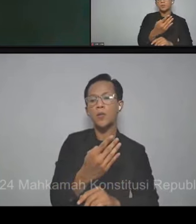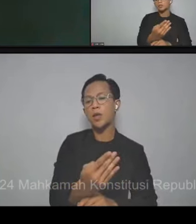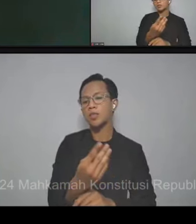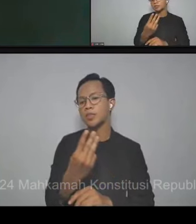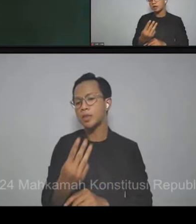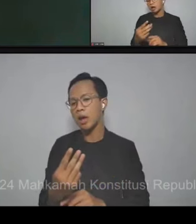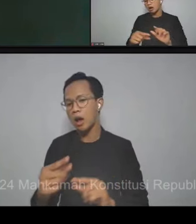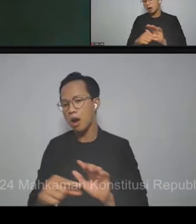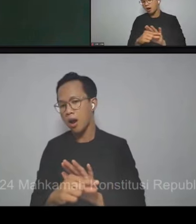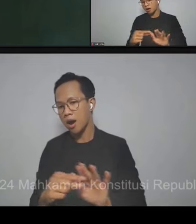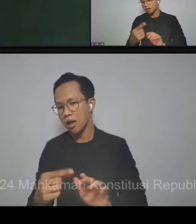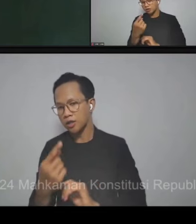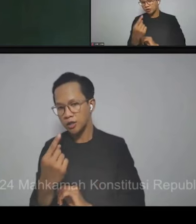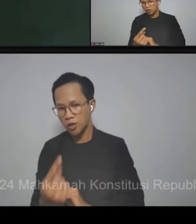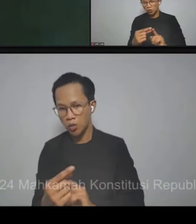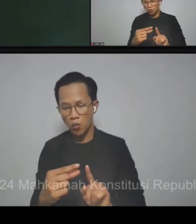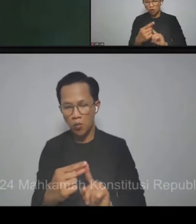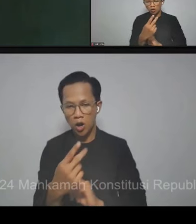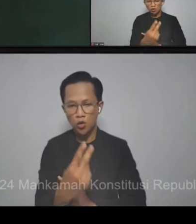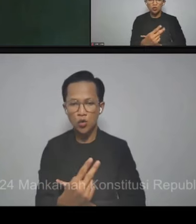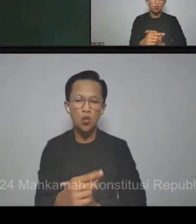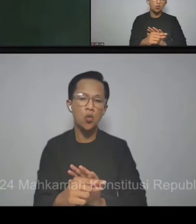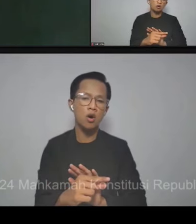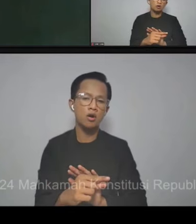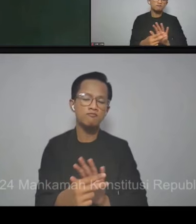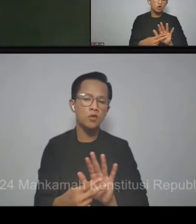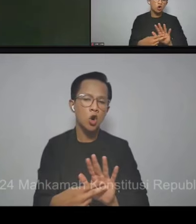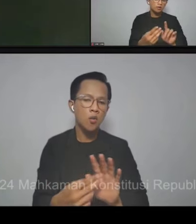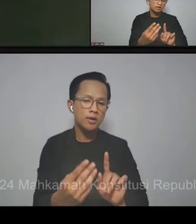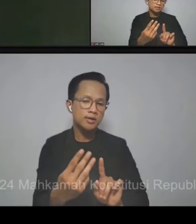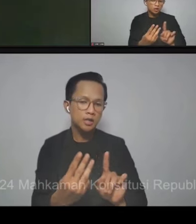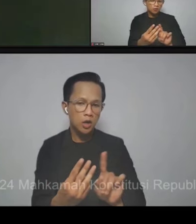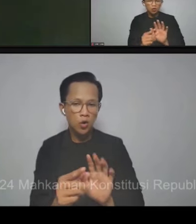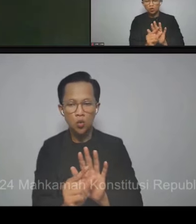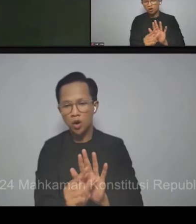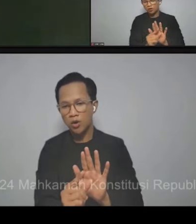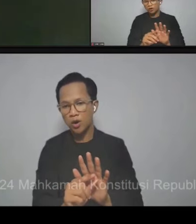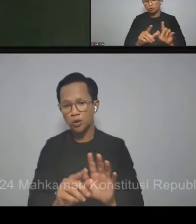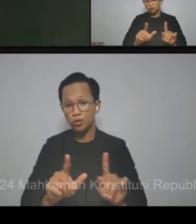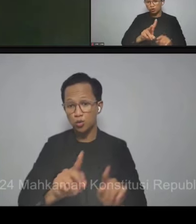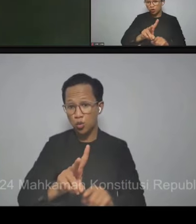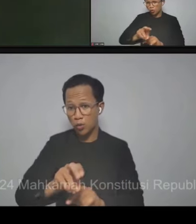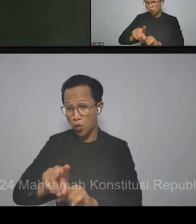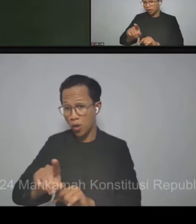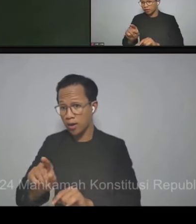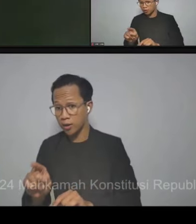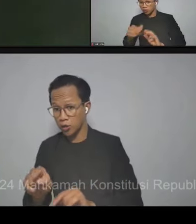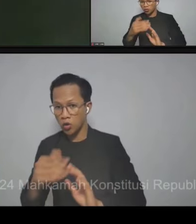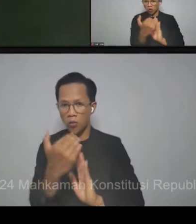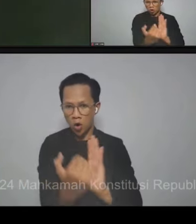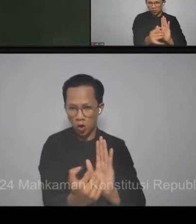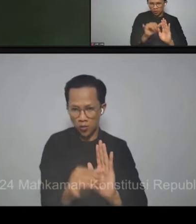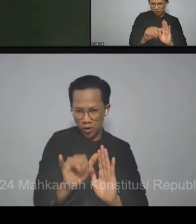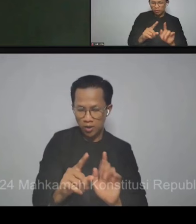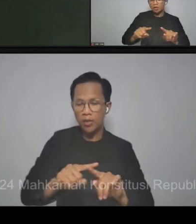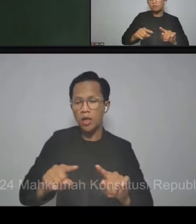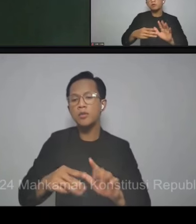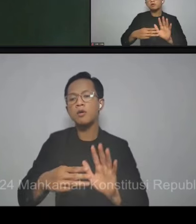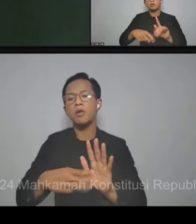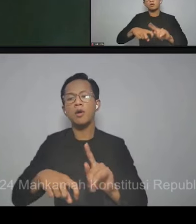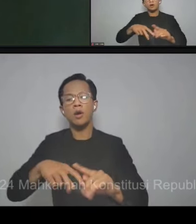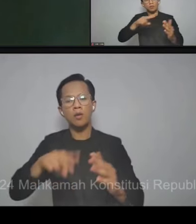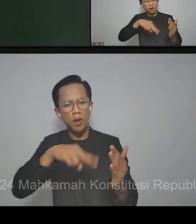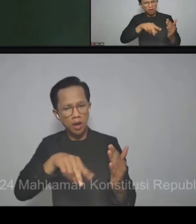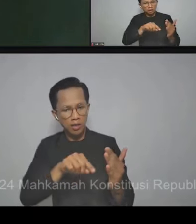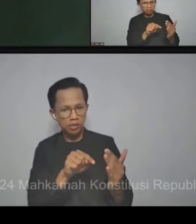13 undang-undang 7221 telah dinyatakan inkonsusional secara bersyarat namun oleh karena pemaknaannya dilakukan ole mahkamah tidak sebagaimana